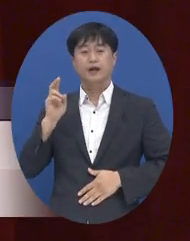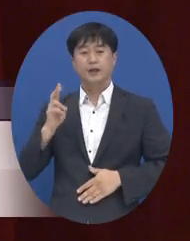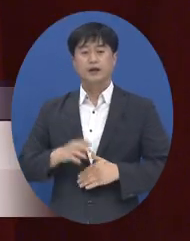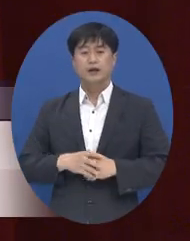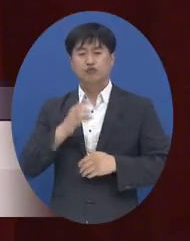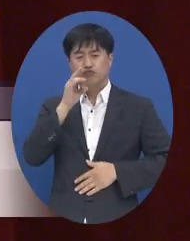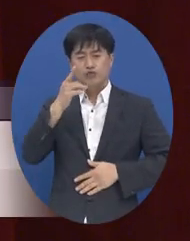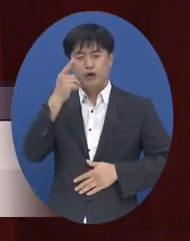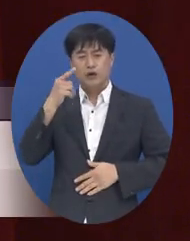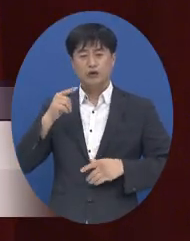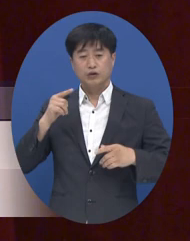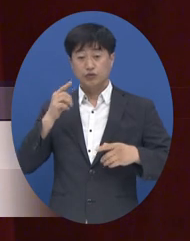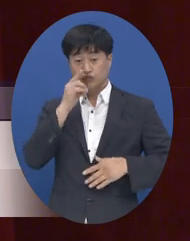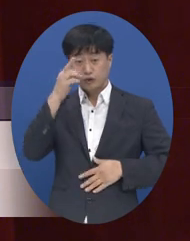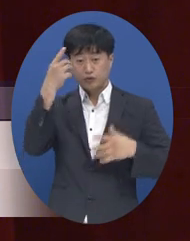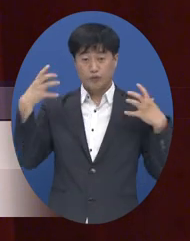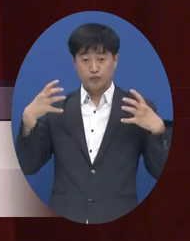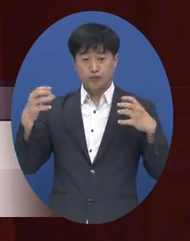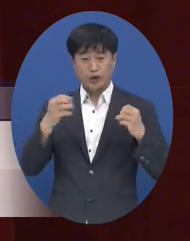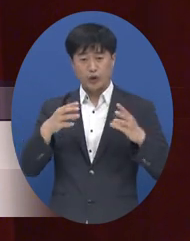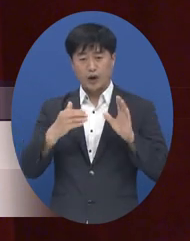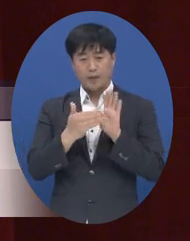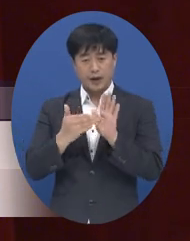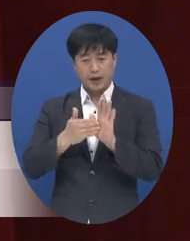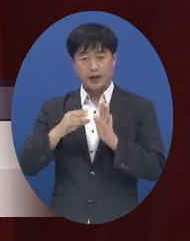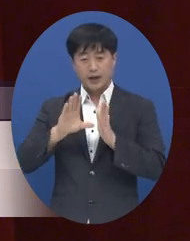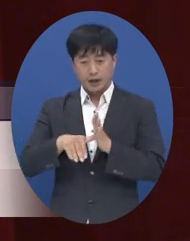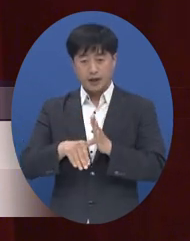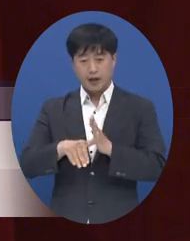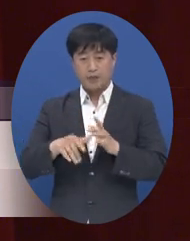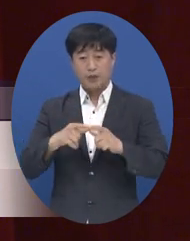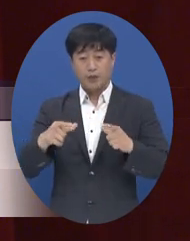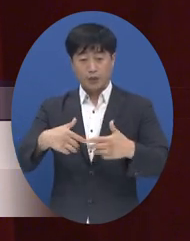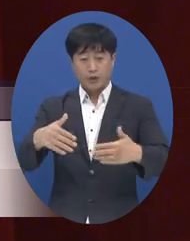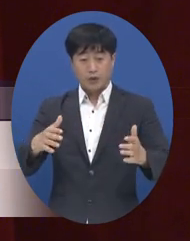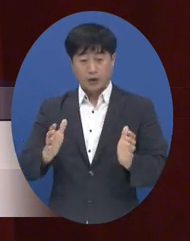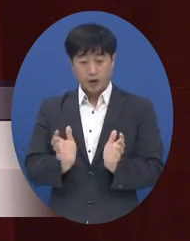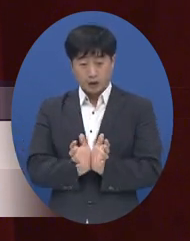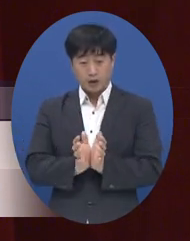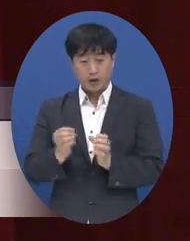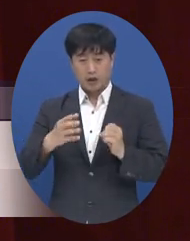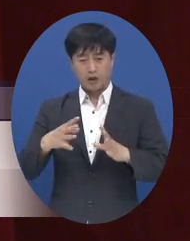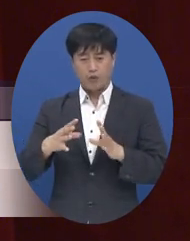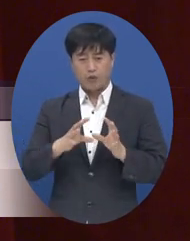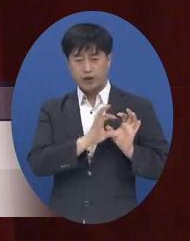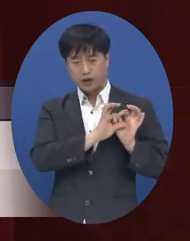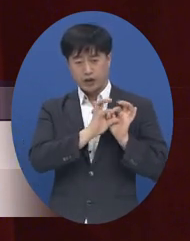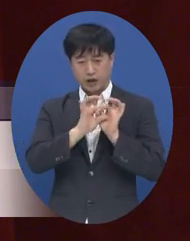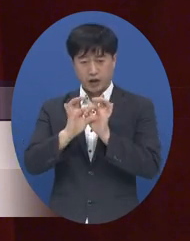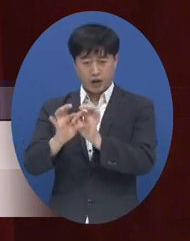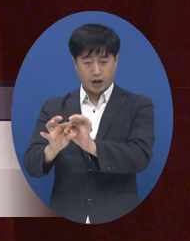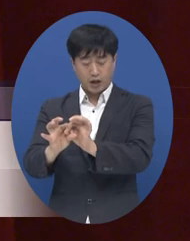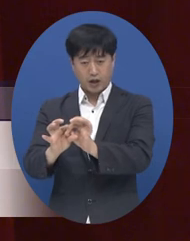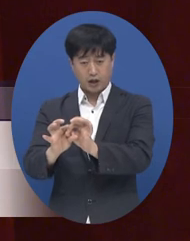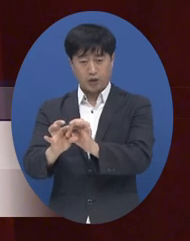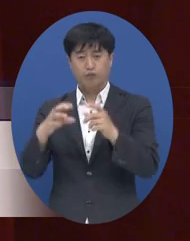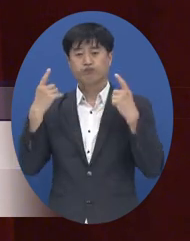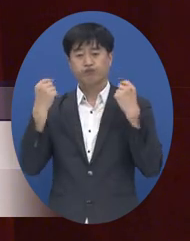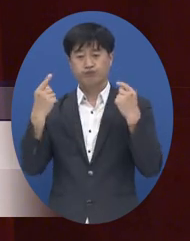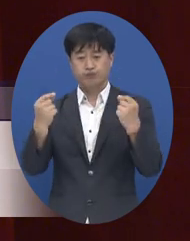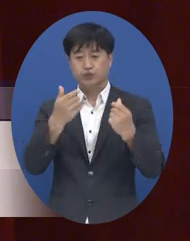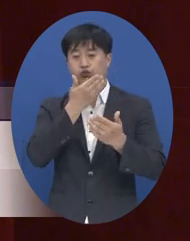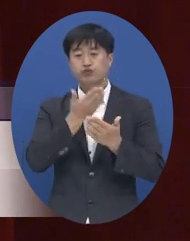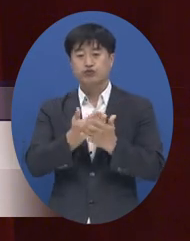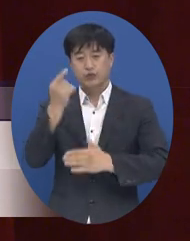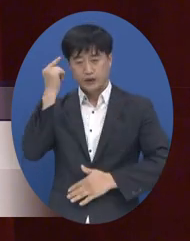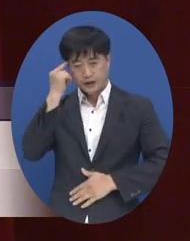중앙정부에서의 대화가 막혀 있는 상태에서도 민간 단위에서의 그런 대화에 대한 특이나 어떤 라인들을 계속